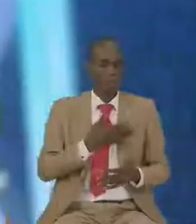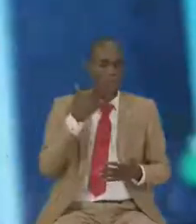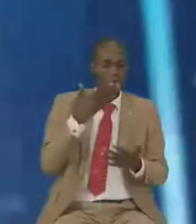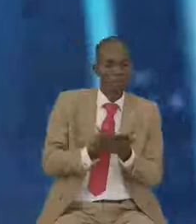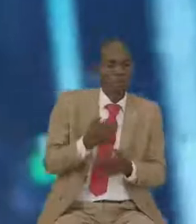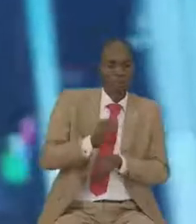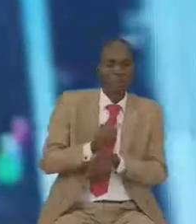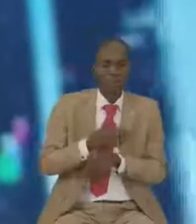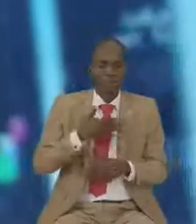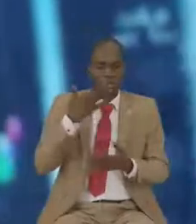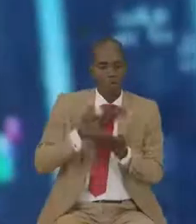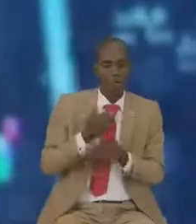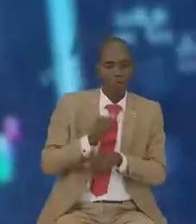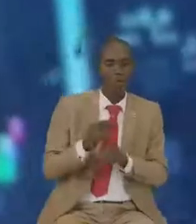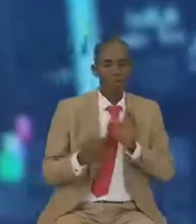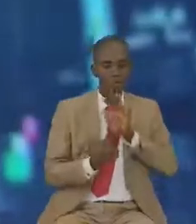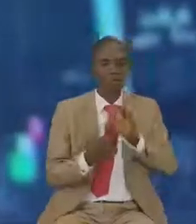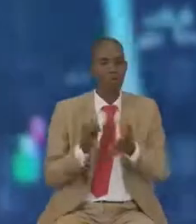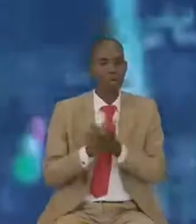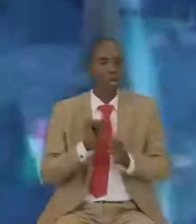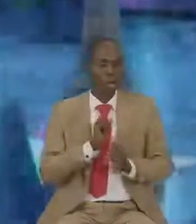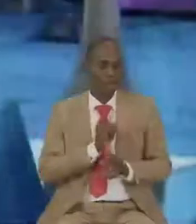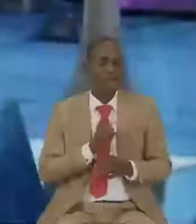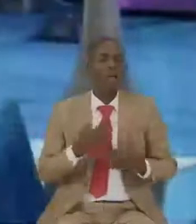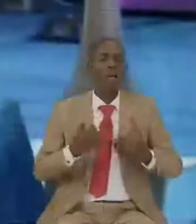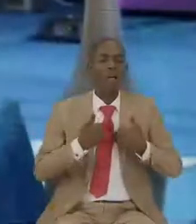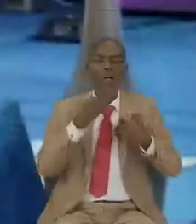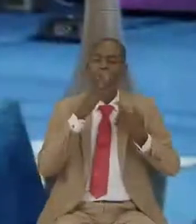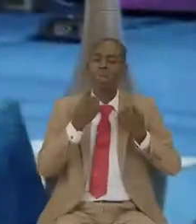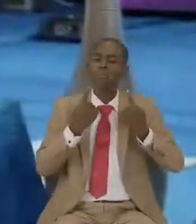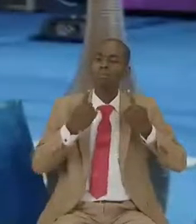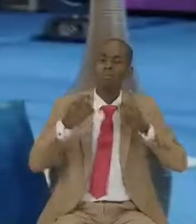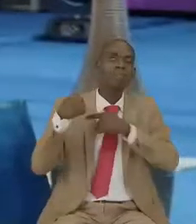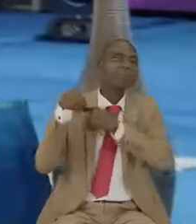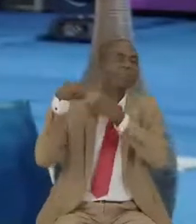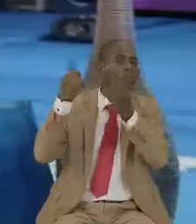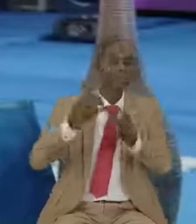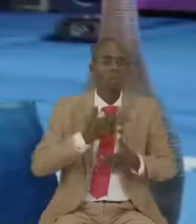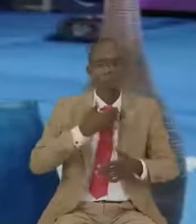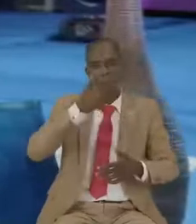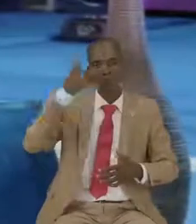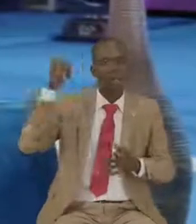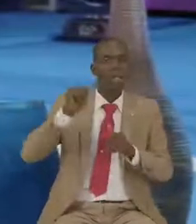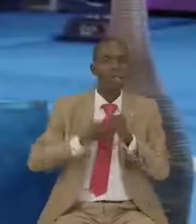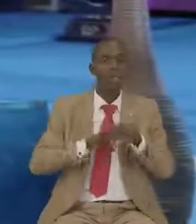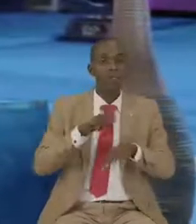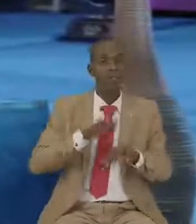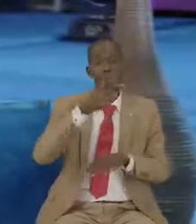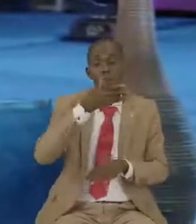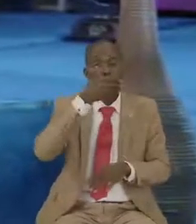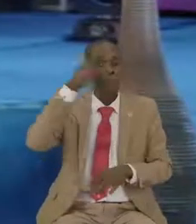cela. Regardez mon rapport montre que je suis un homme qui